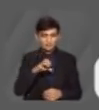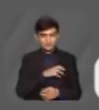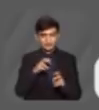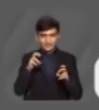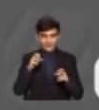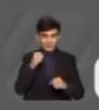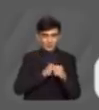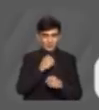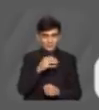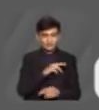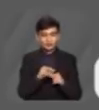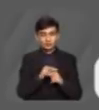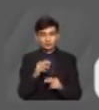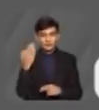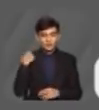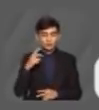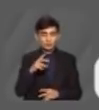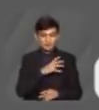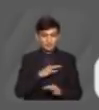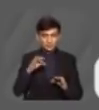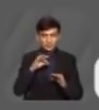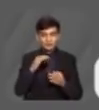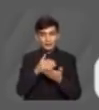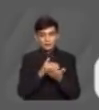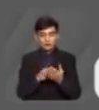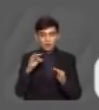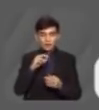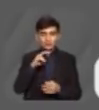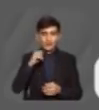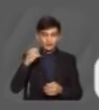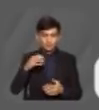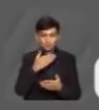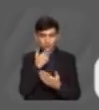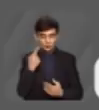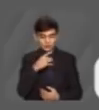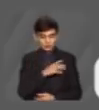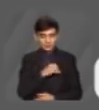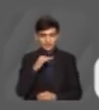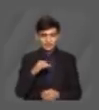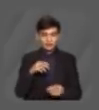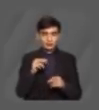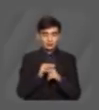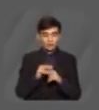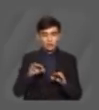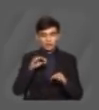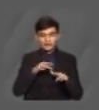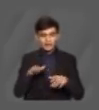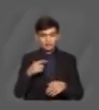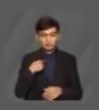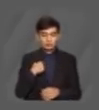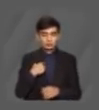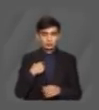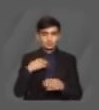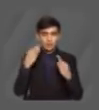том, что процедуры, требующие снятия таблички с данными, не существует, и что ни при каких обстоятельствах она не разрешит делать это с